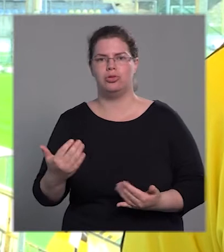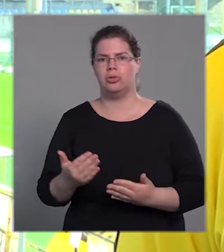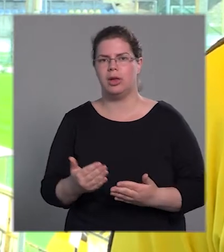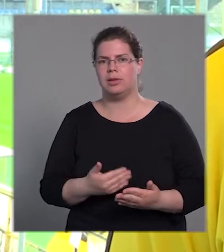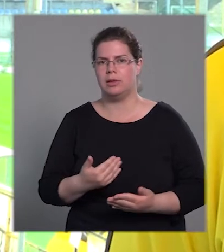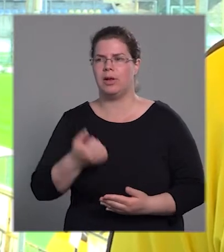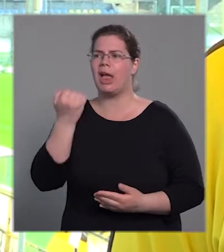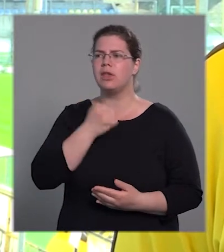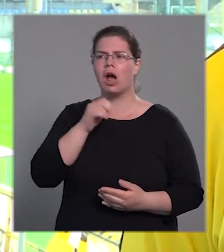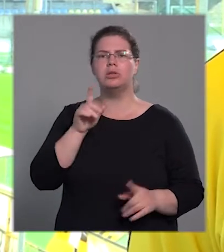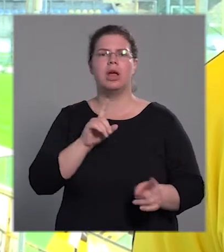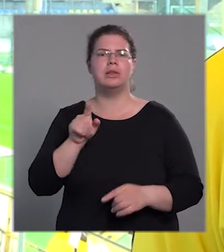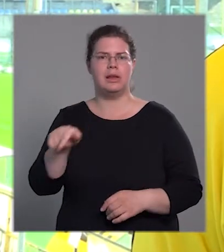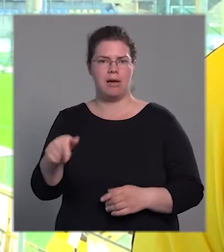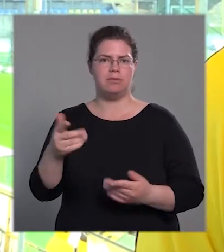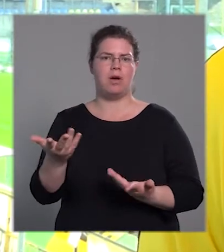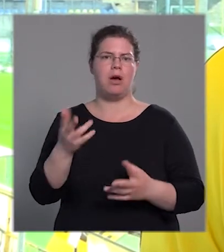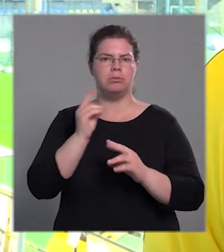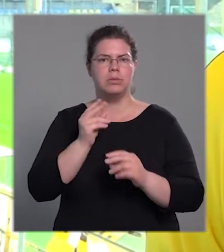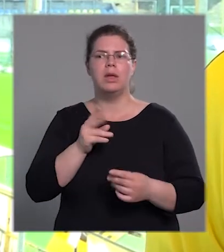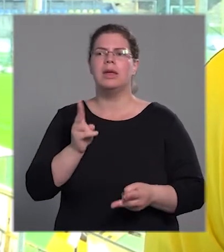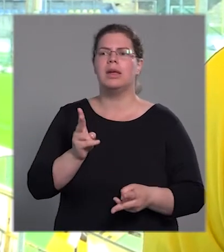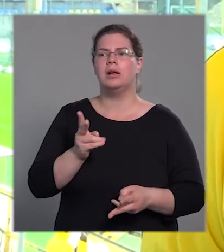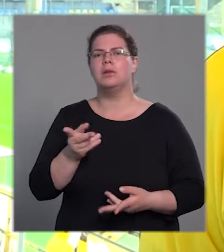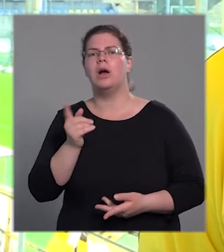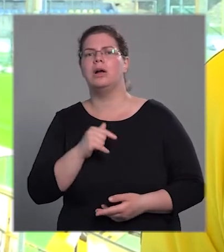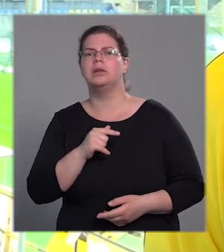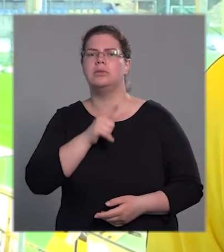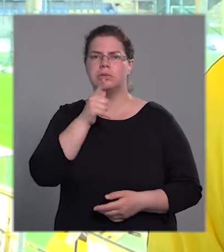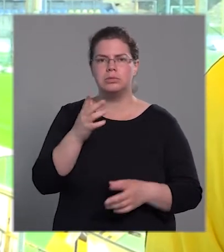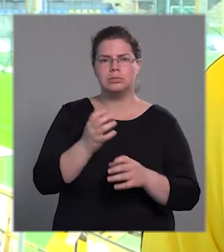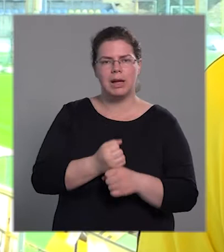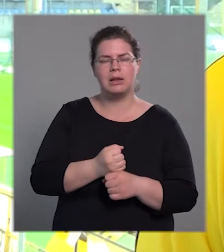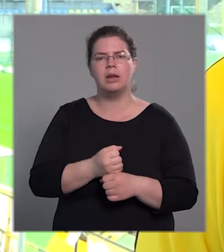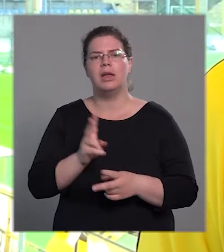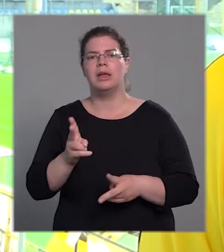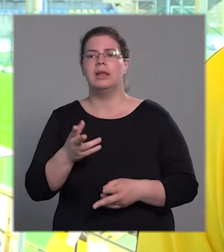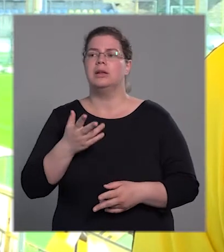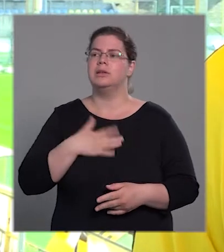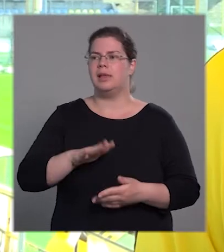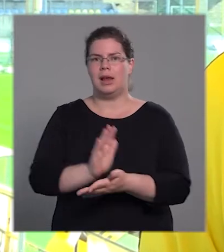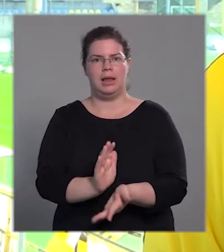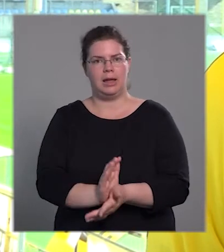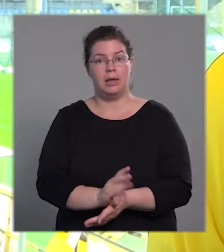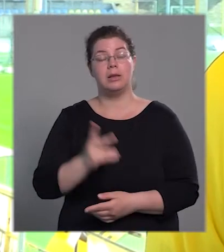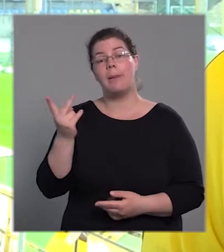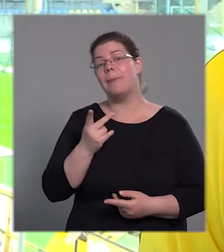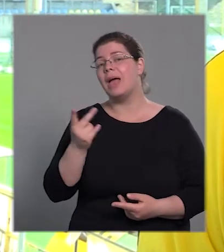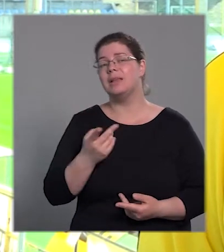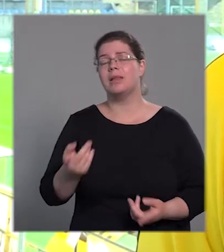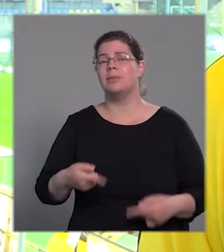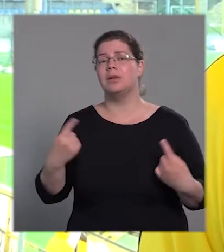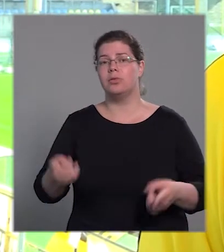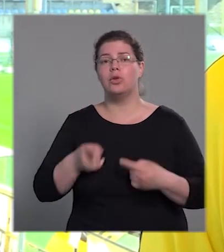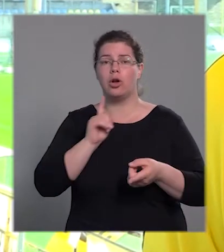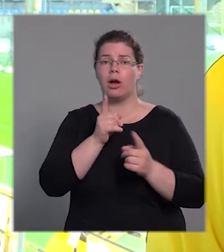Attilával beszélgetni, hogy kik azok a játékosok, akiket szeretnénk megtartani, és kik azok a játékosok, akiket szeretnénk igazolni. De természetesen mi függünk a Fraditól